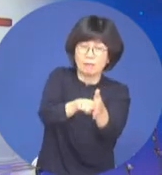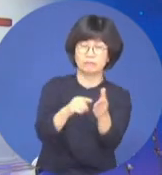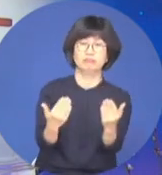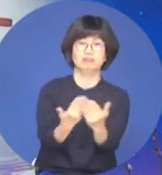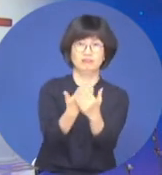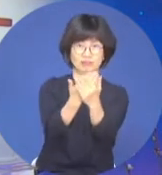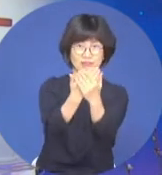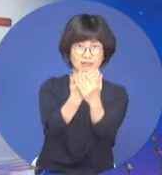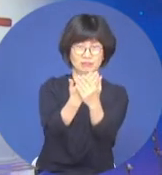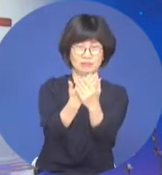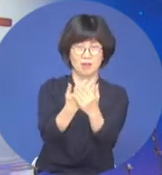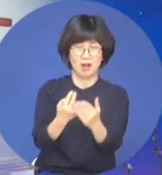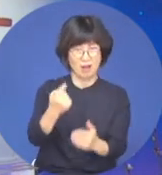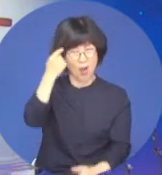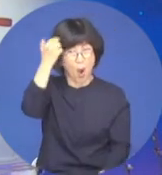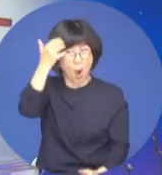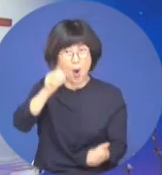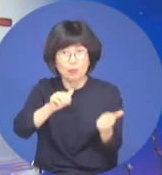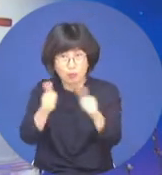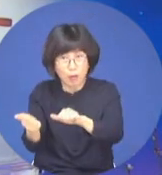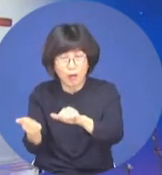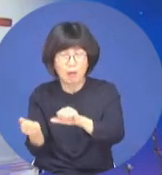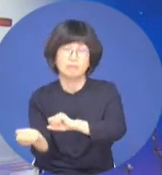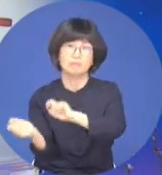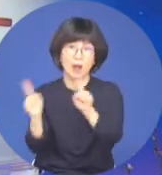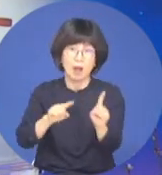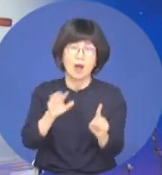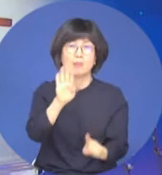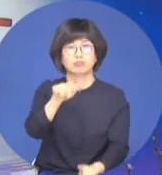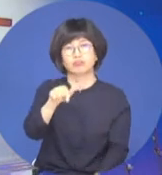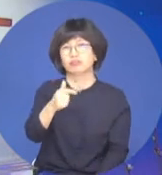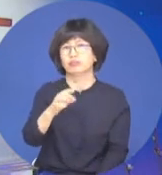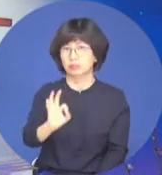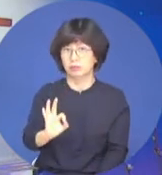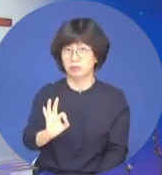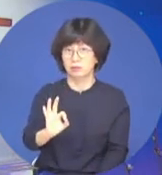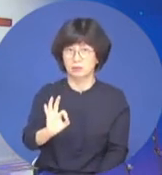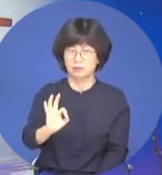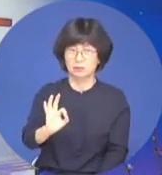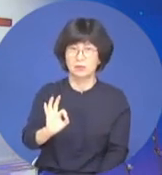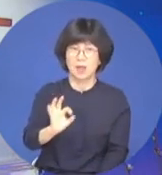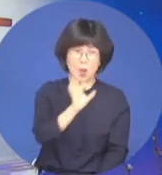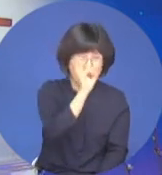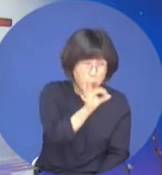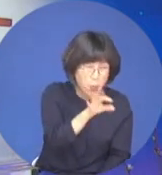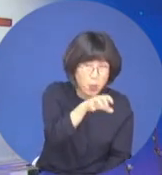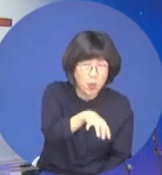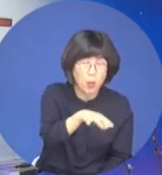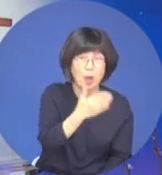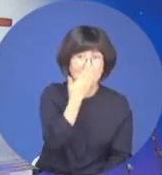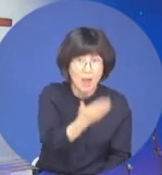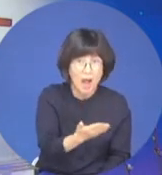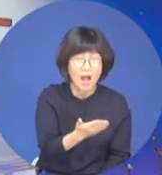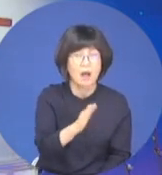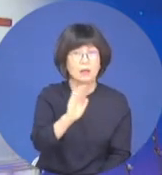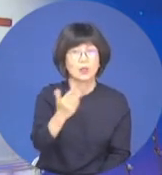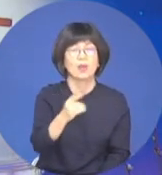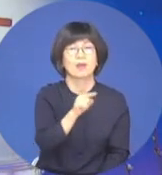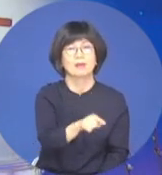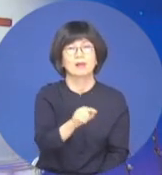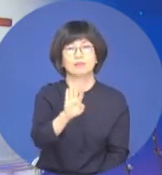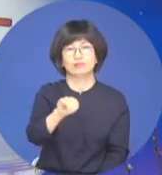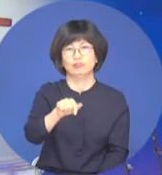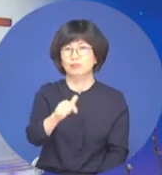부흥이에요. 불가능한 곳에서 가능으로 열리는 하나님의 역사가 부흥이에요. 그래서 여러분, 우리는 기도를 어찌할